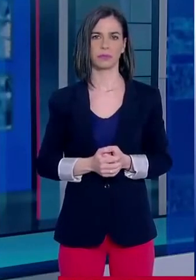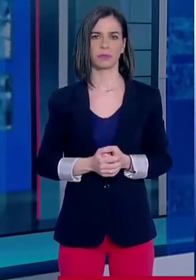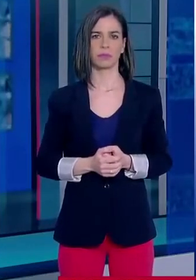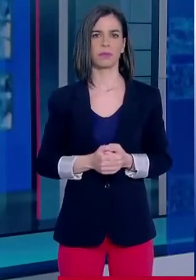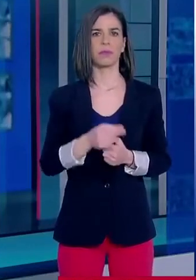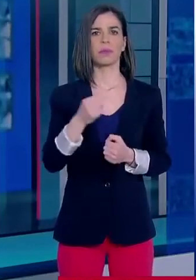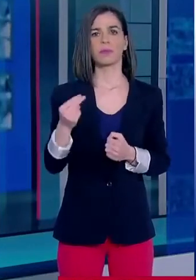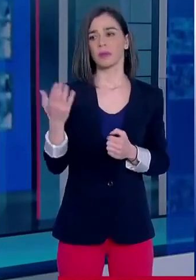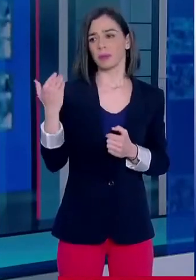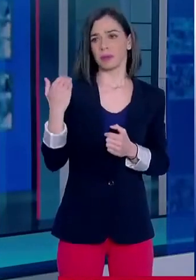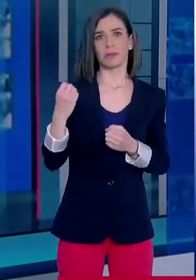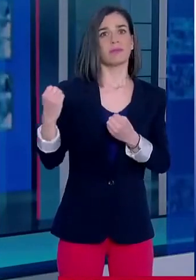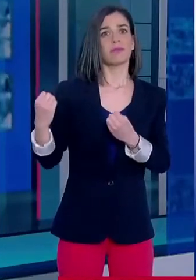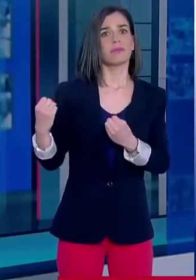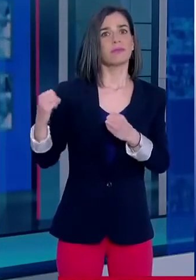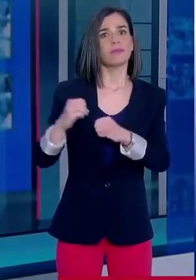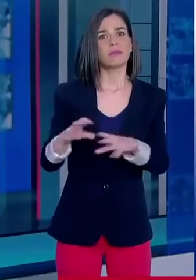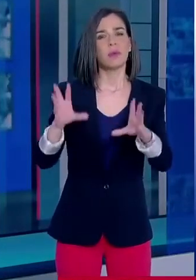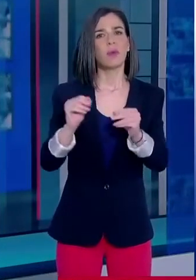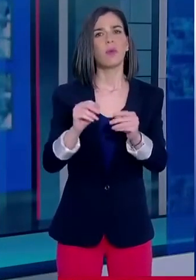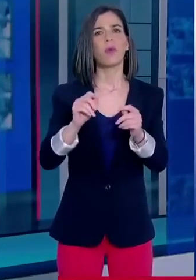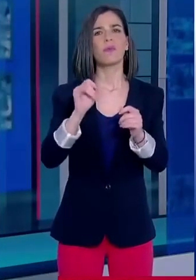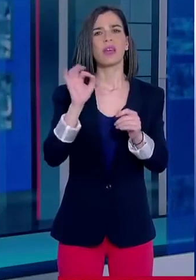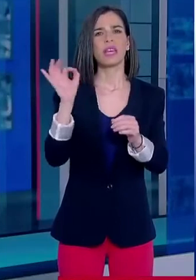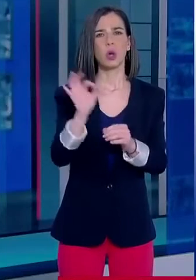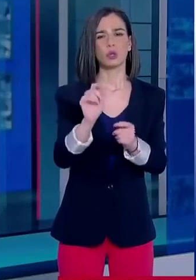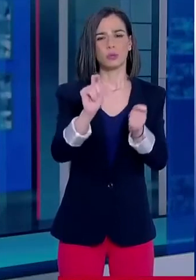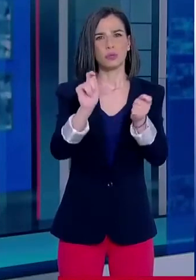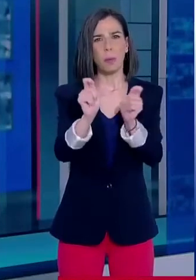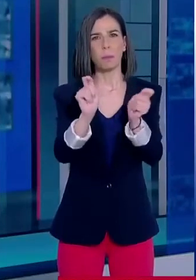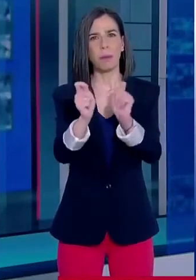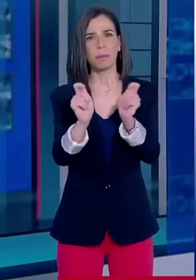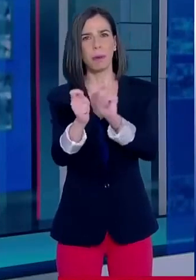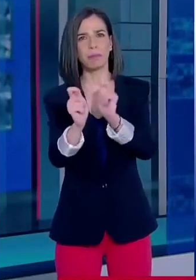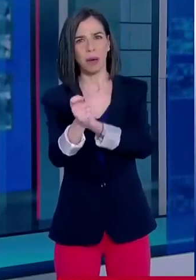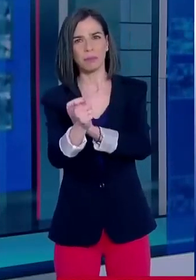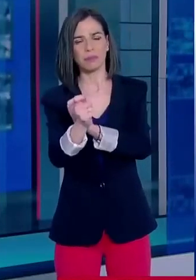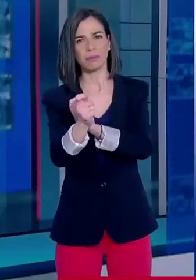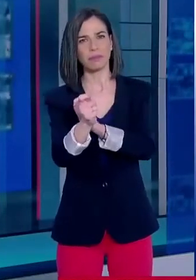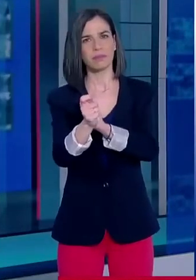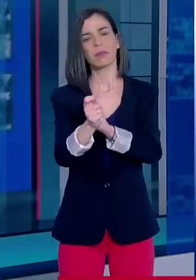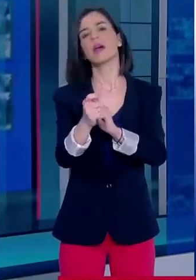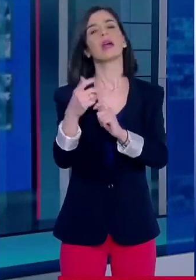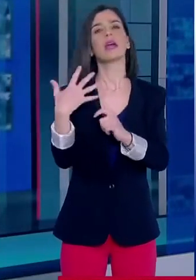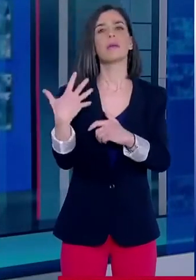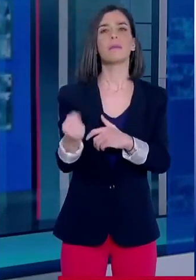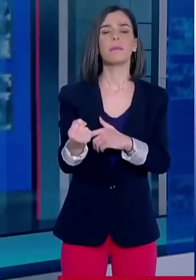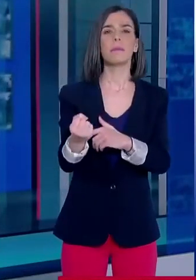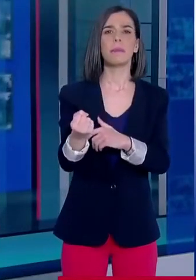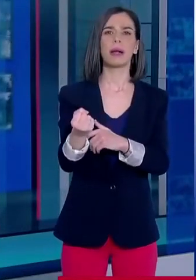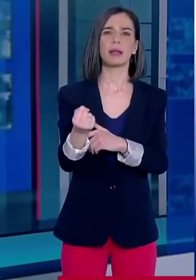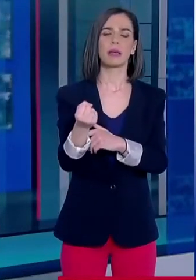Αναφορικά με πρόσφατα δημοσιεύματα που αφορούν τις μεταλλάξεις του ιού, από τα πιο αξιόπιστα προέρχονται από μια από